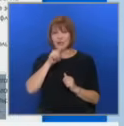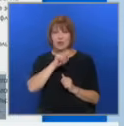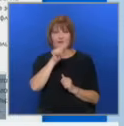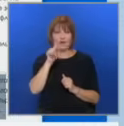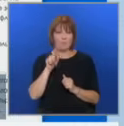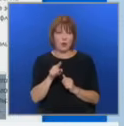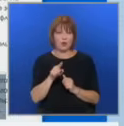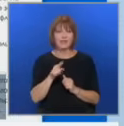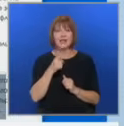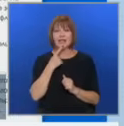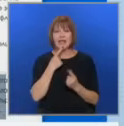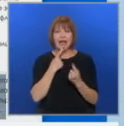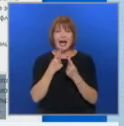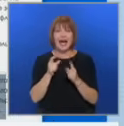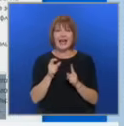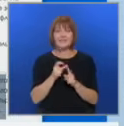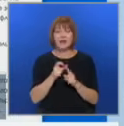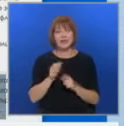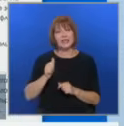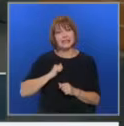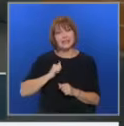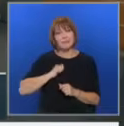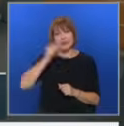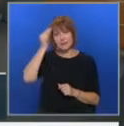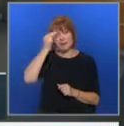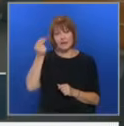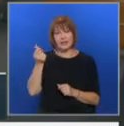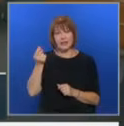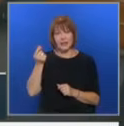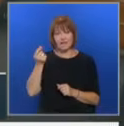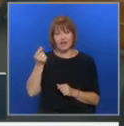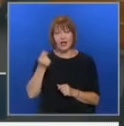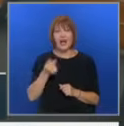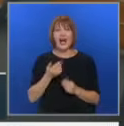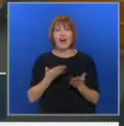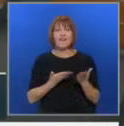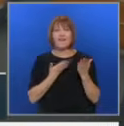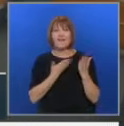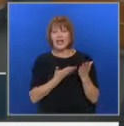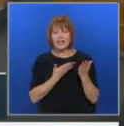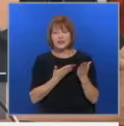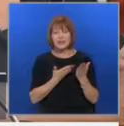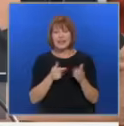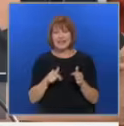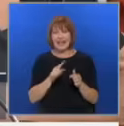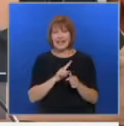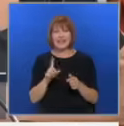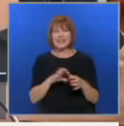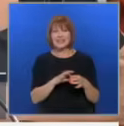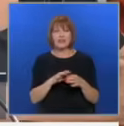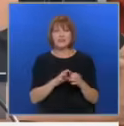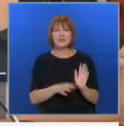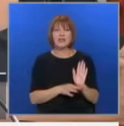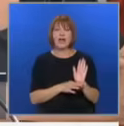това число и референдумът за запазване на българския лев. Отцепилите се от величие и сега независими депутати, близки до